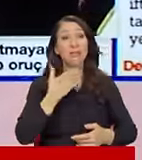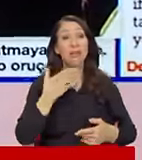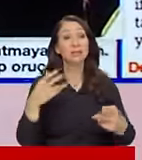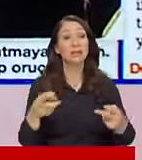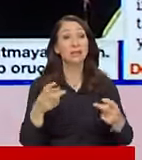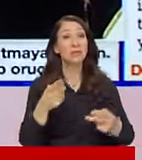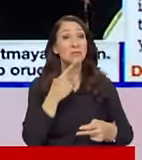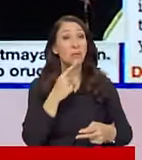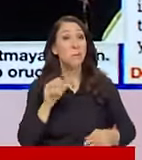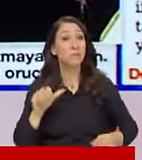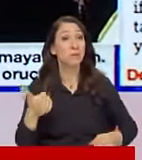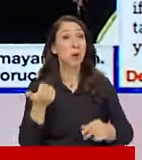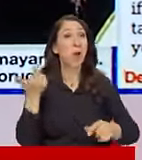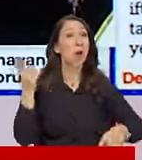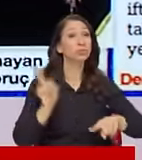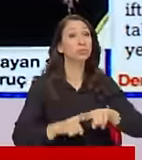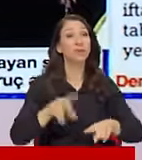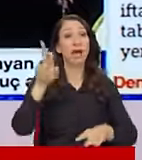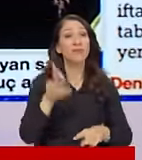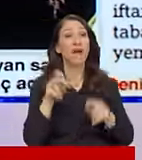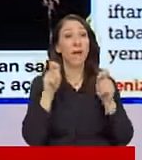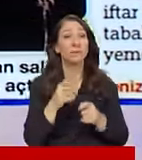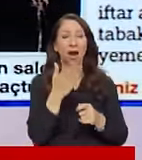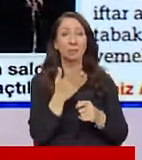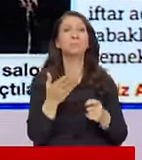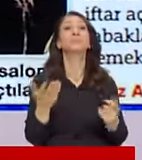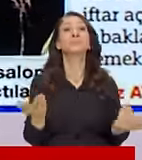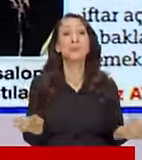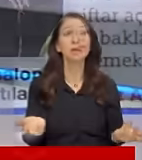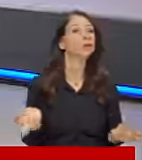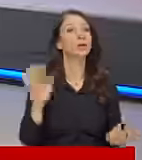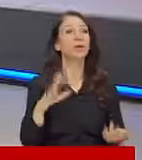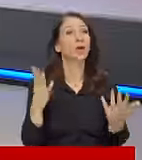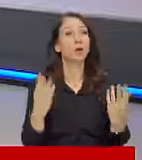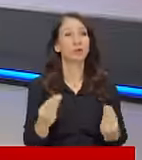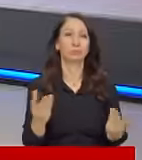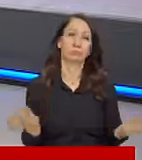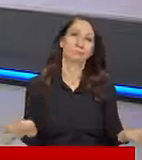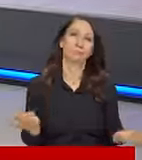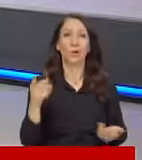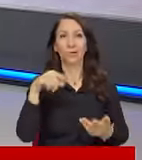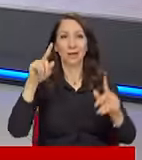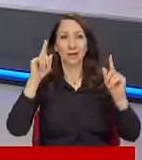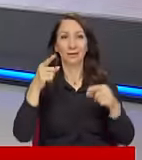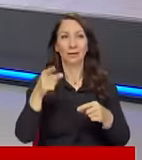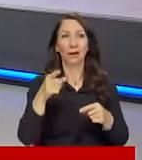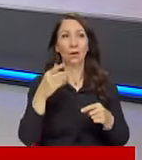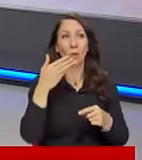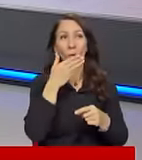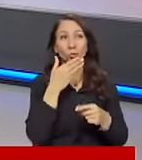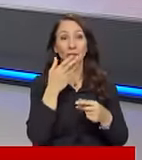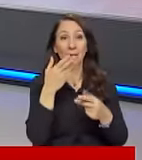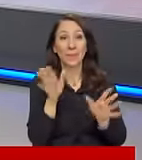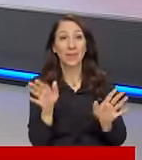salatalı, tatlılı lüks iftar yaptılar. Peki sonra ne oldu? Tabii oradaki yetkililer oruç açmış